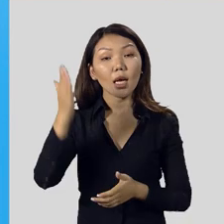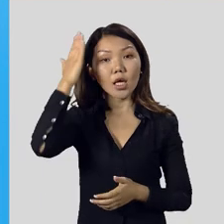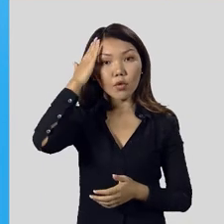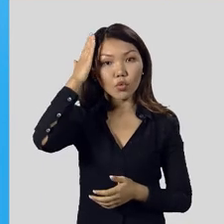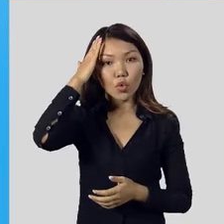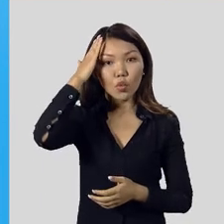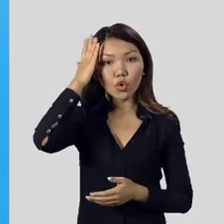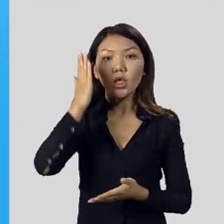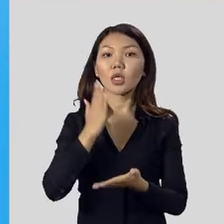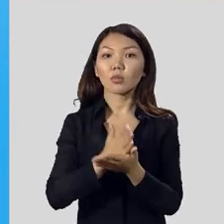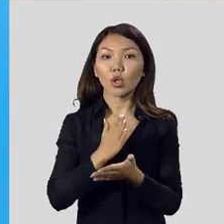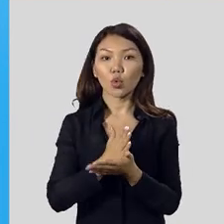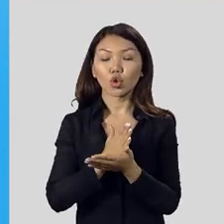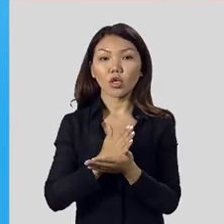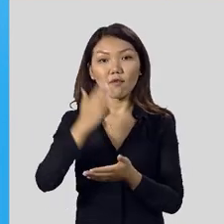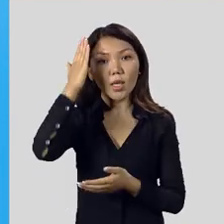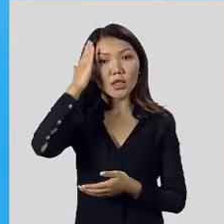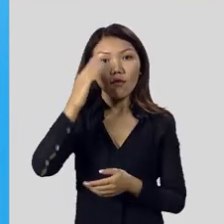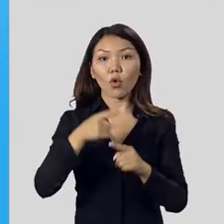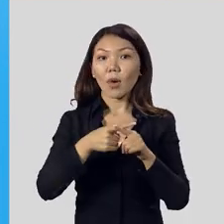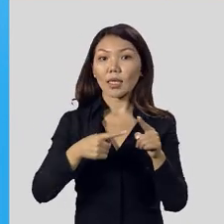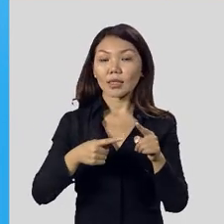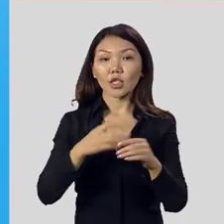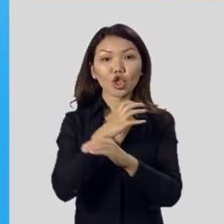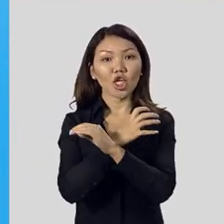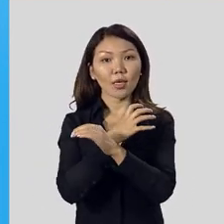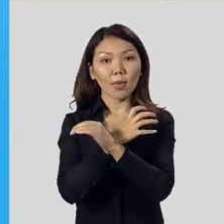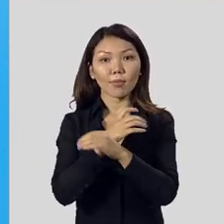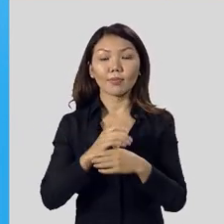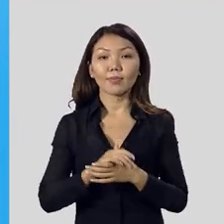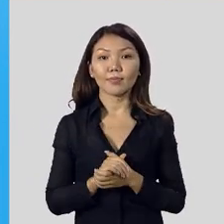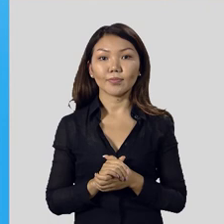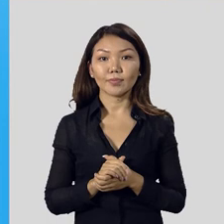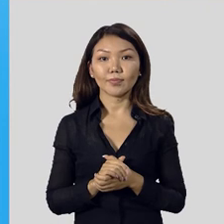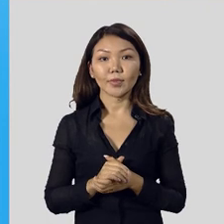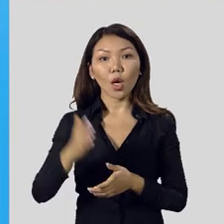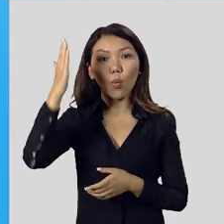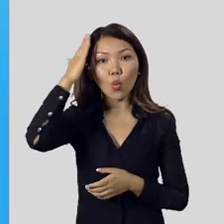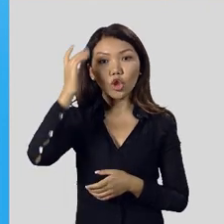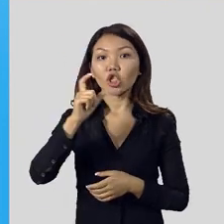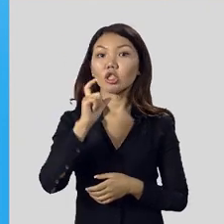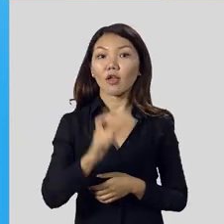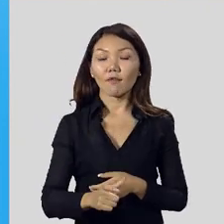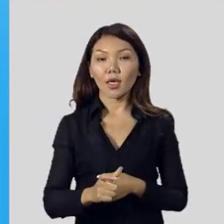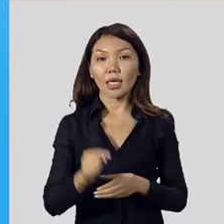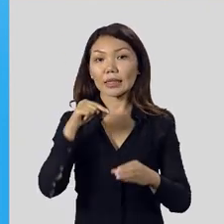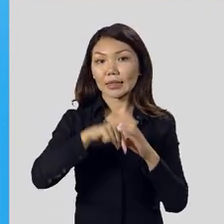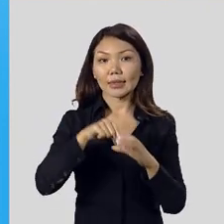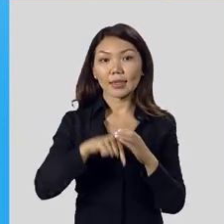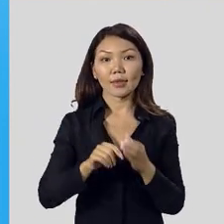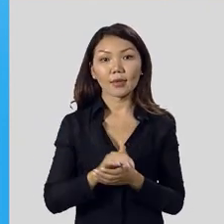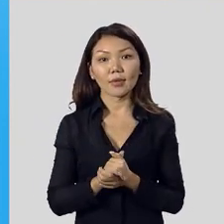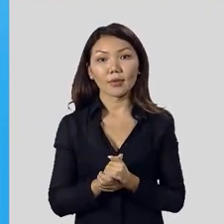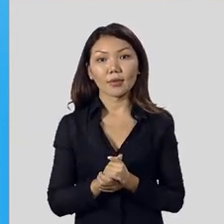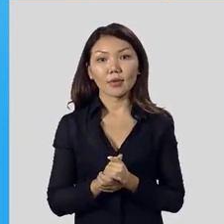Головной мозг расположен в мозговом отделе черепа. Мозг человека состоит